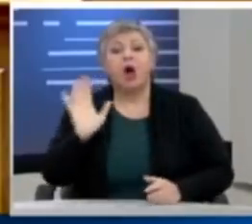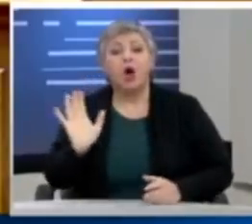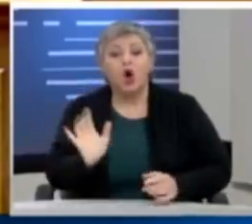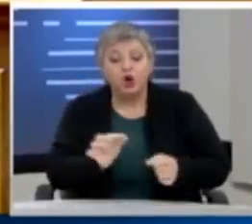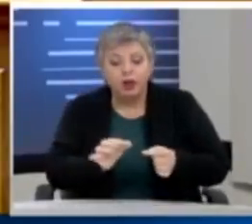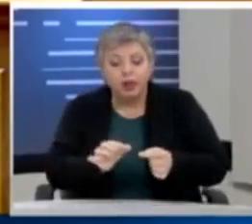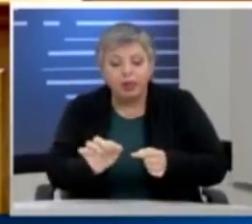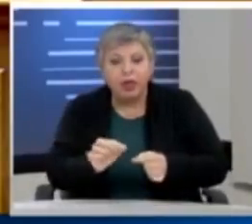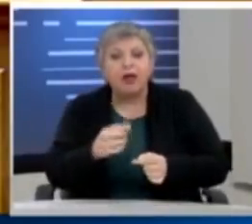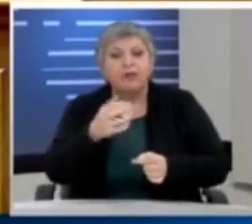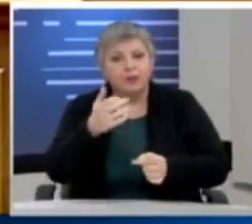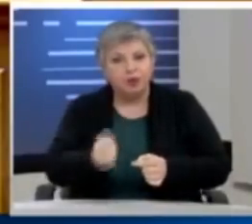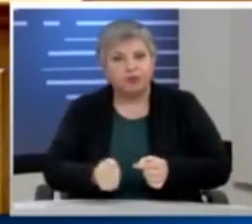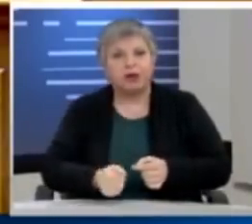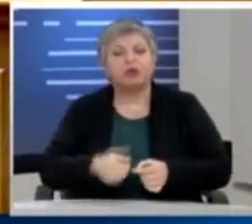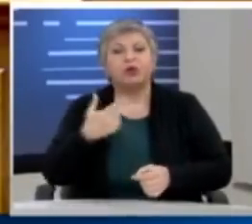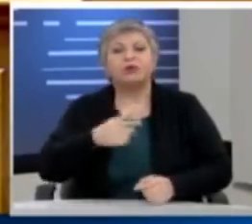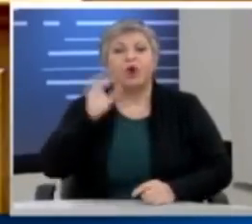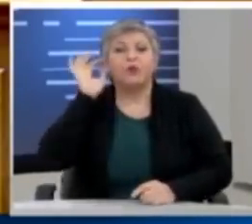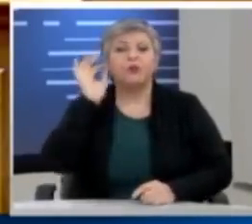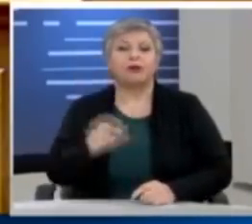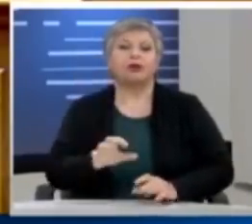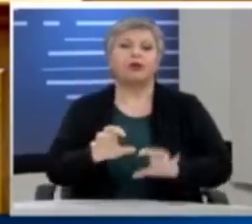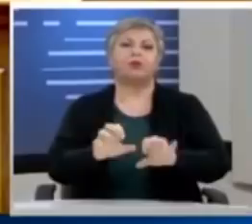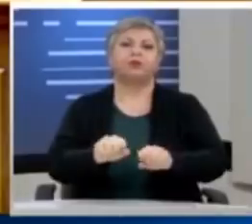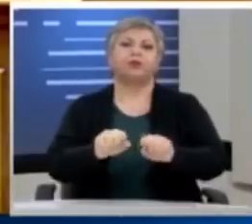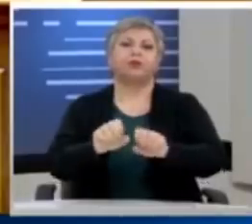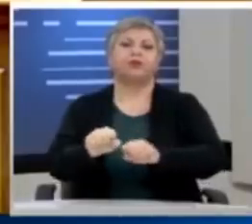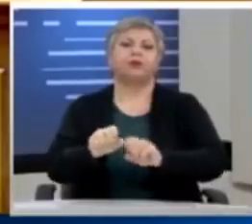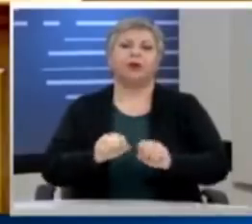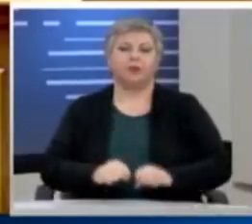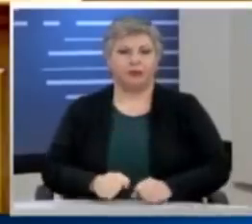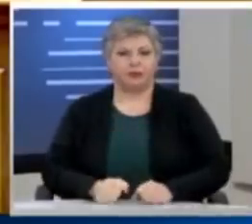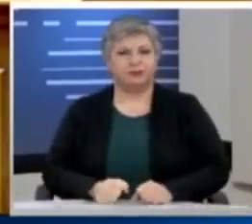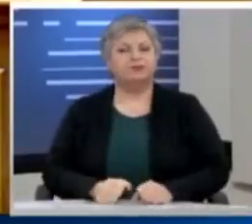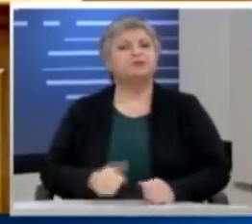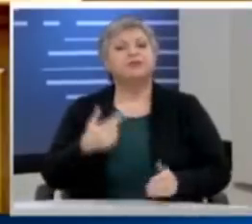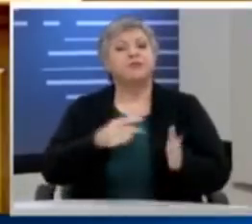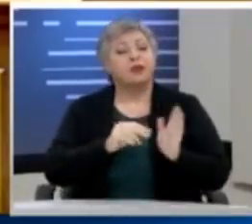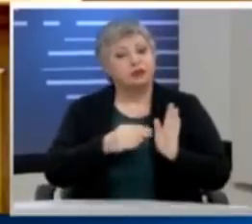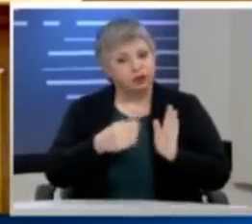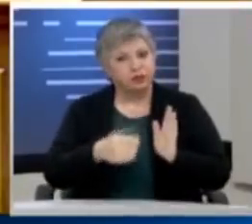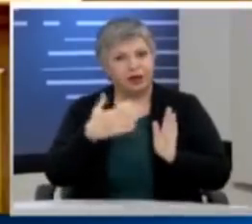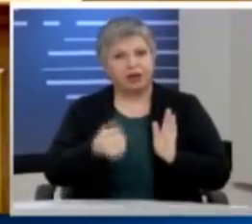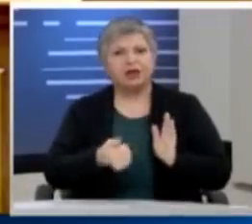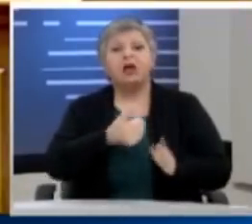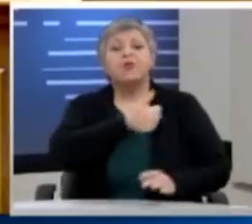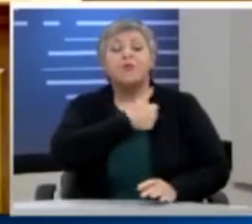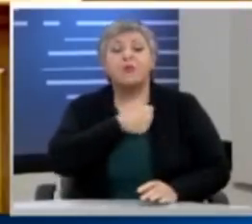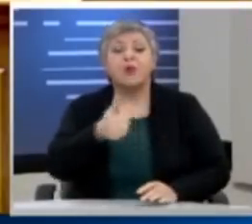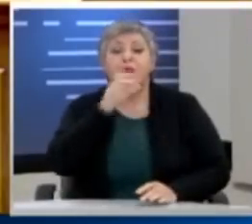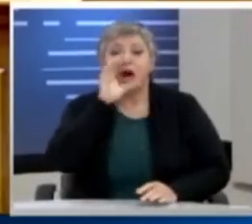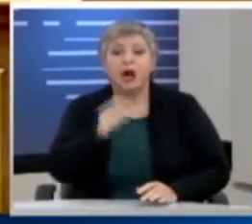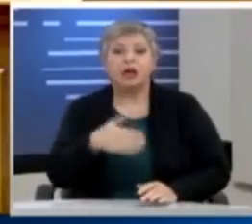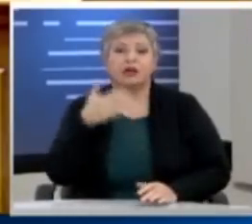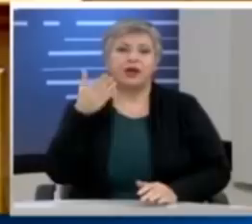παραμένουν στη συμφωνία αυτή. Αυτά ακριβώς είναι η μοναδική αλήθεια, κύριε Τσίπρα,